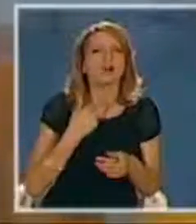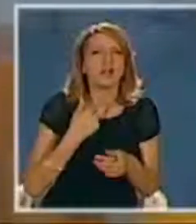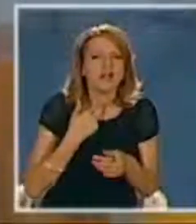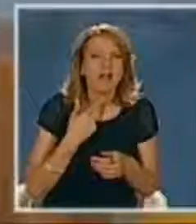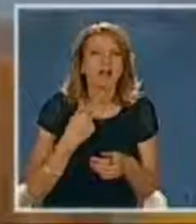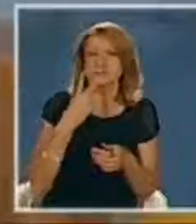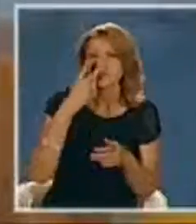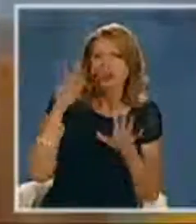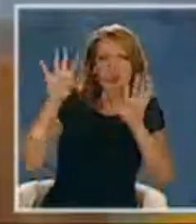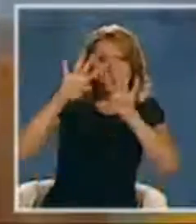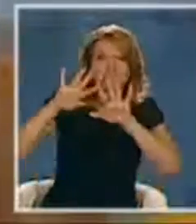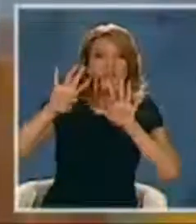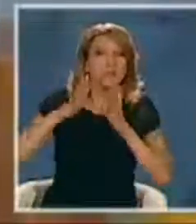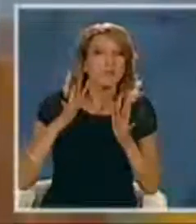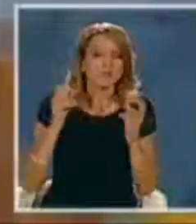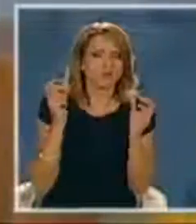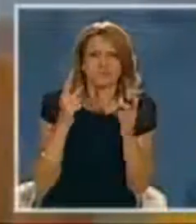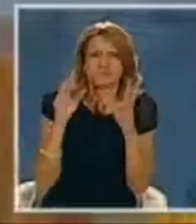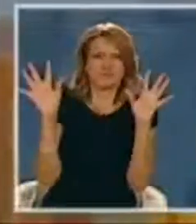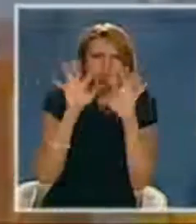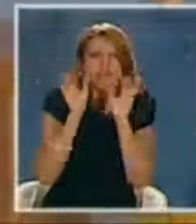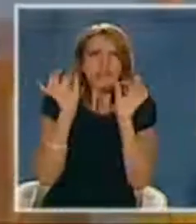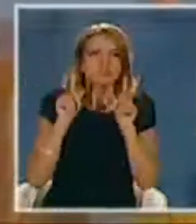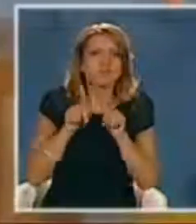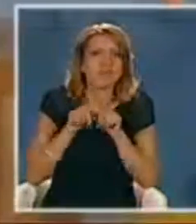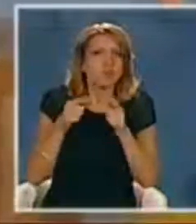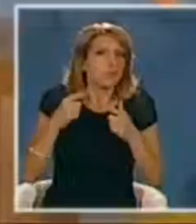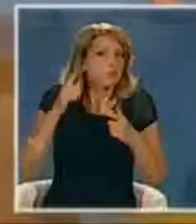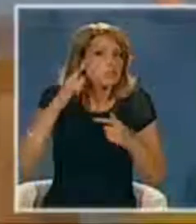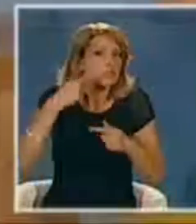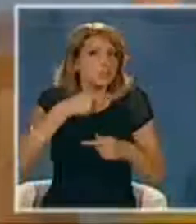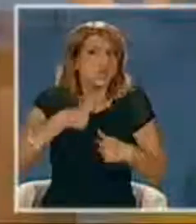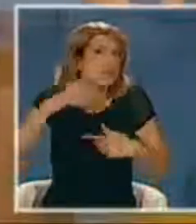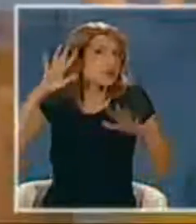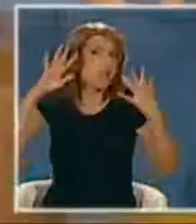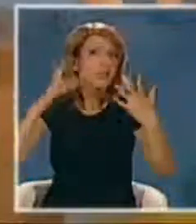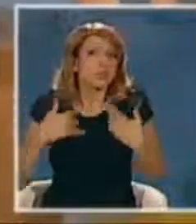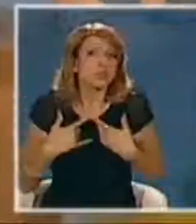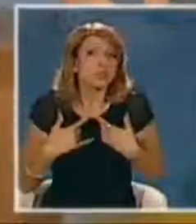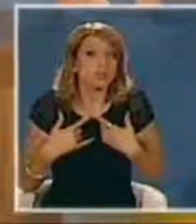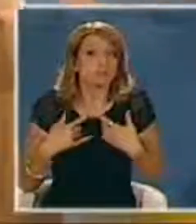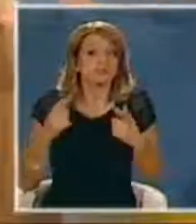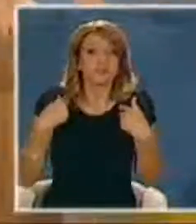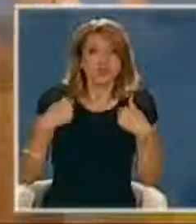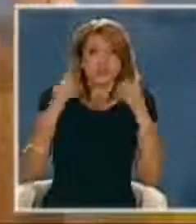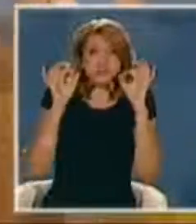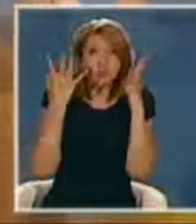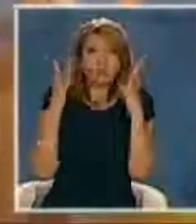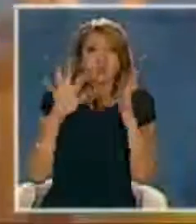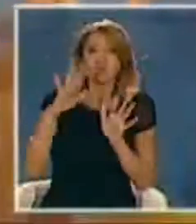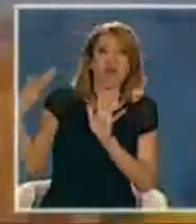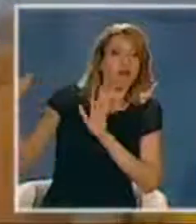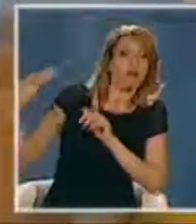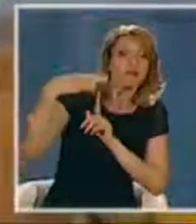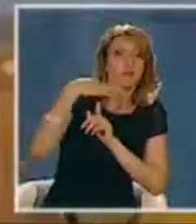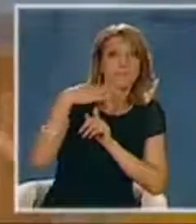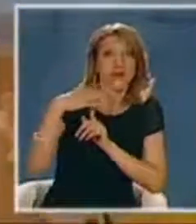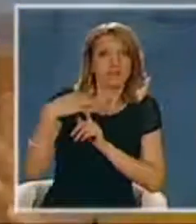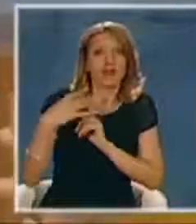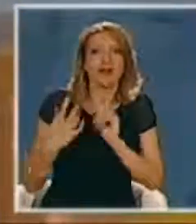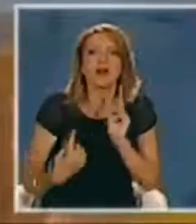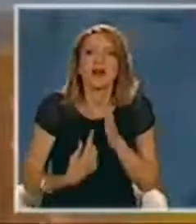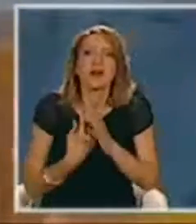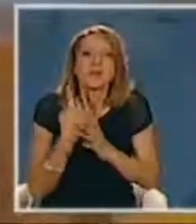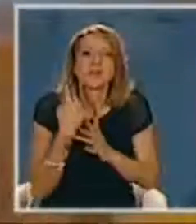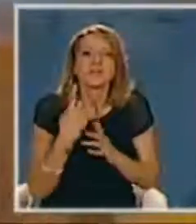някакво видение, може да поудеш буквално, ти можеш да си внушиш, че или че поудяваш, или че някой те напада. Първичният